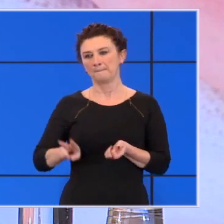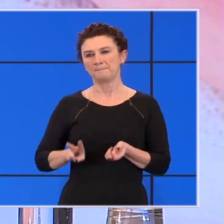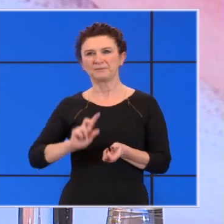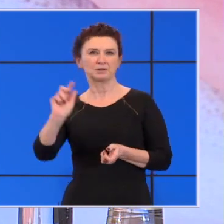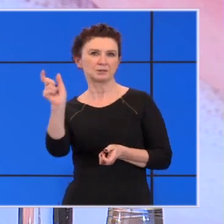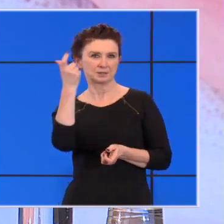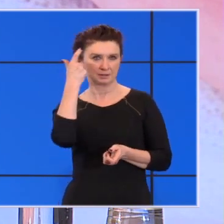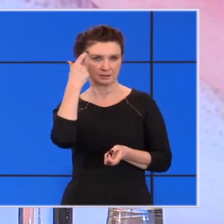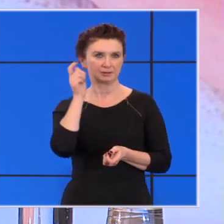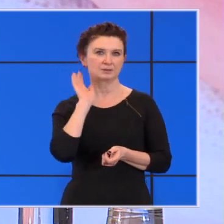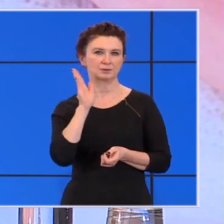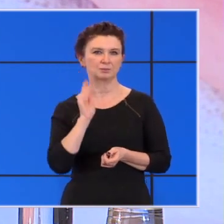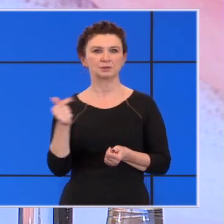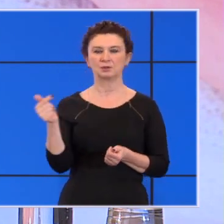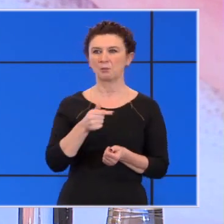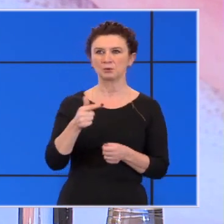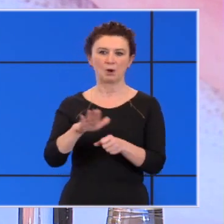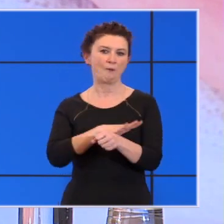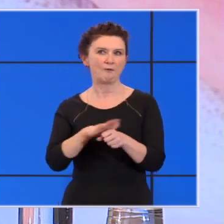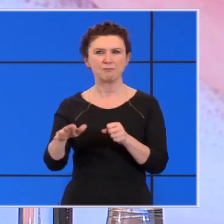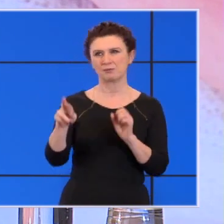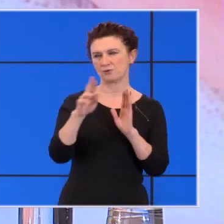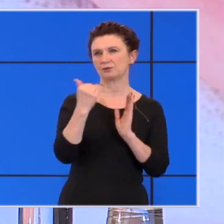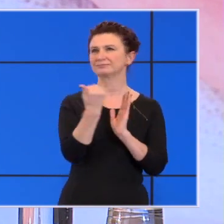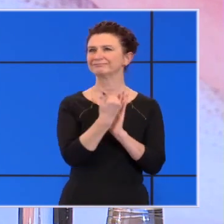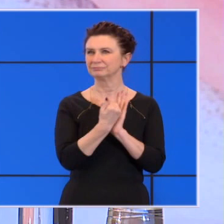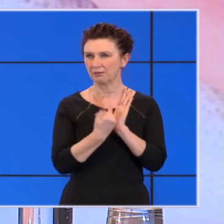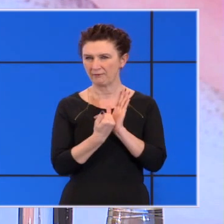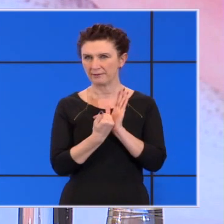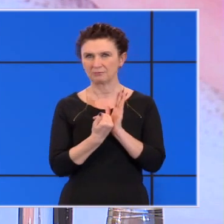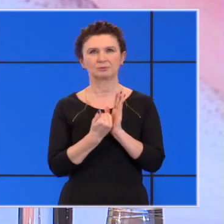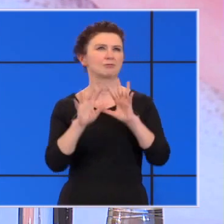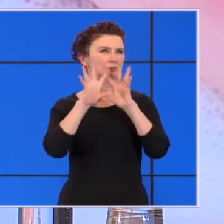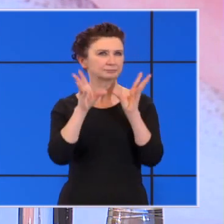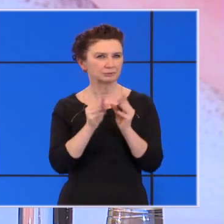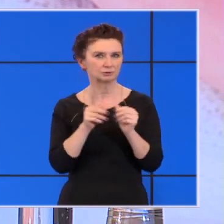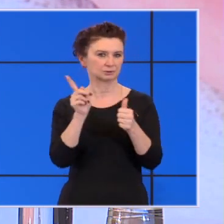Takie centrum będzie musiało spełnić warunki pełnej, kompleksowej